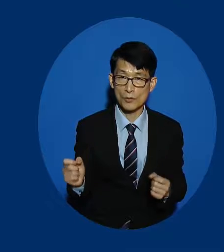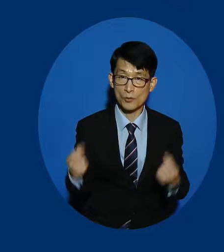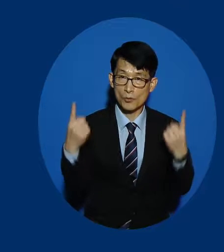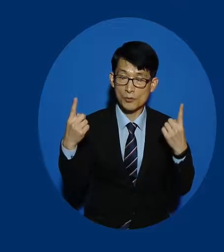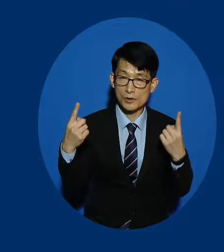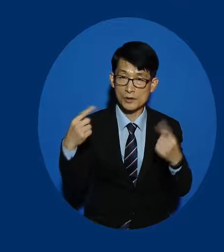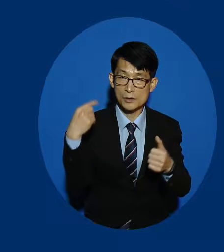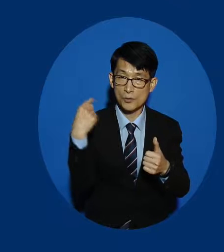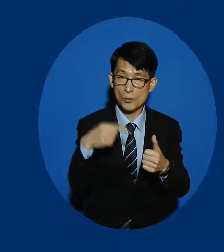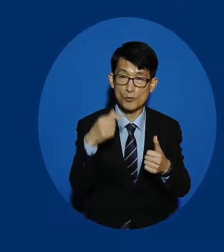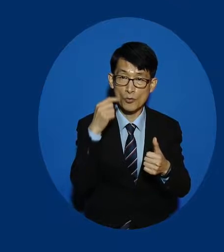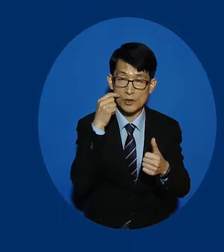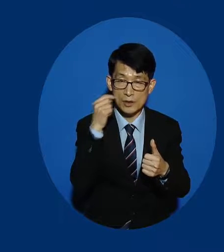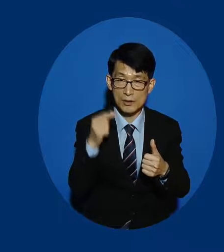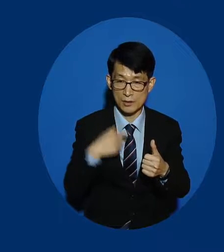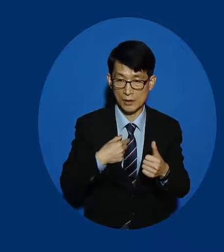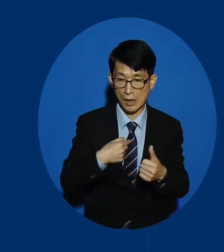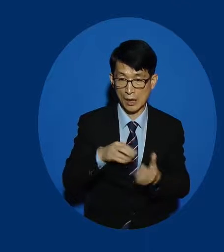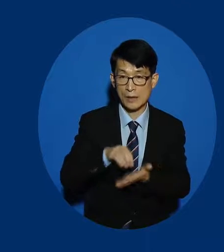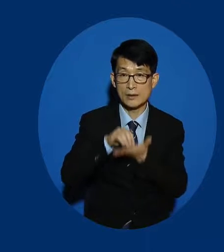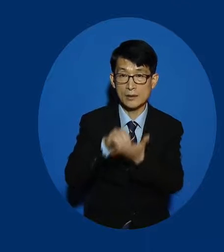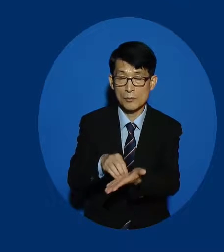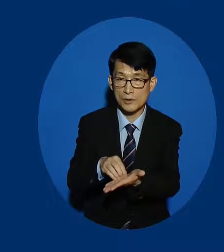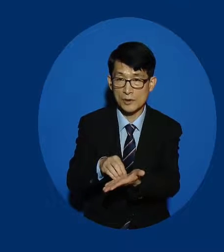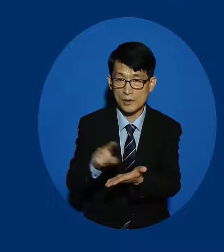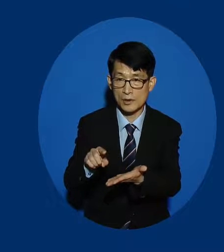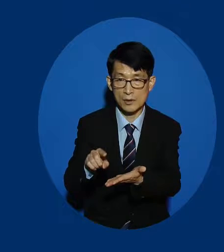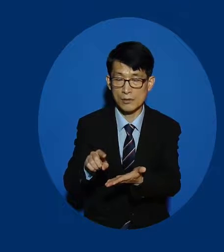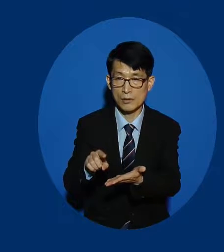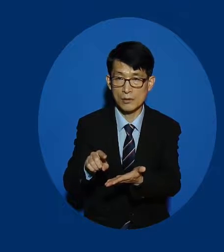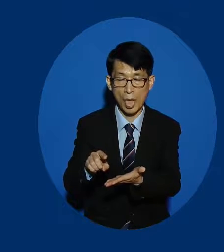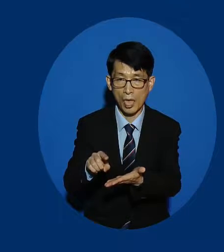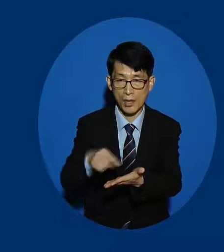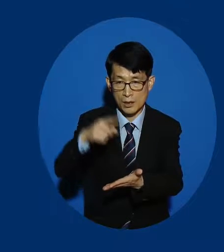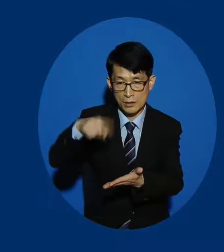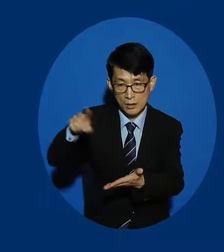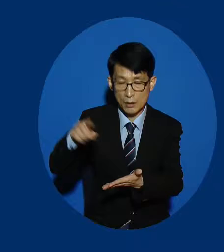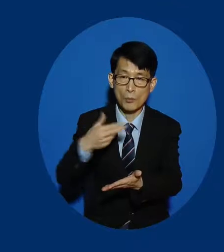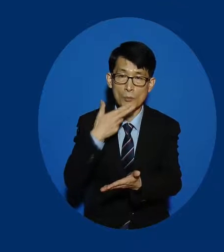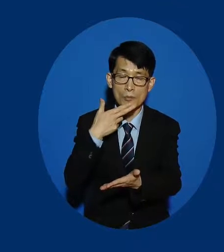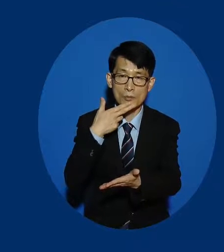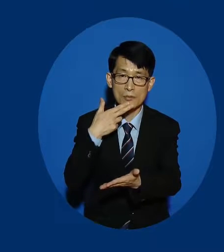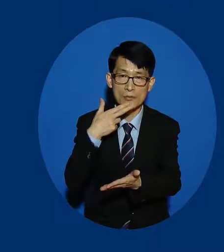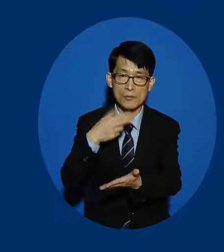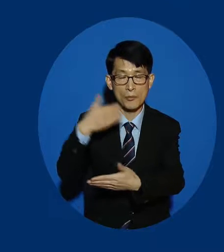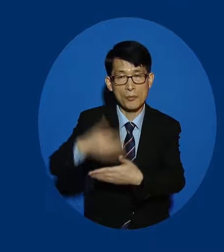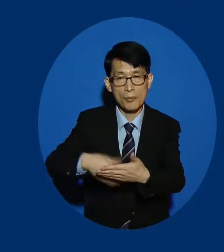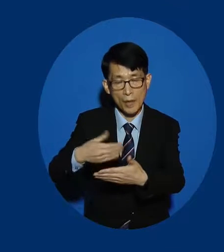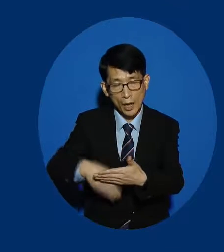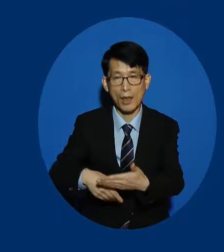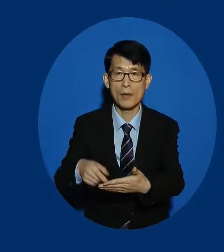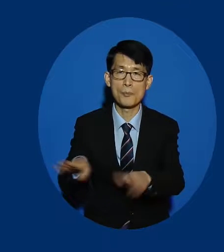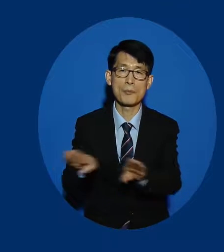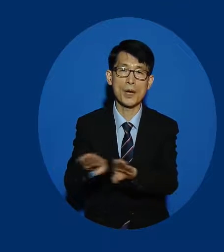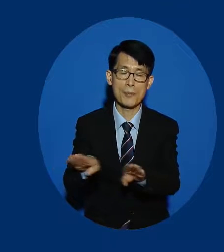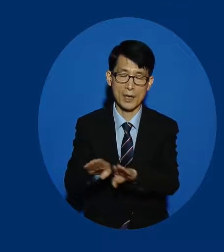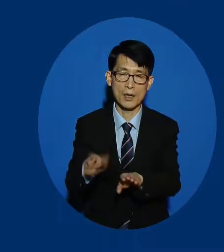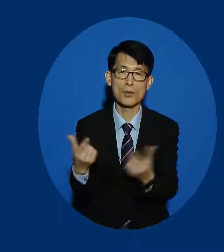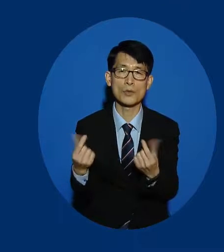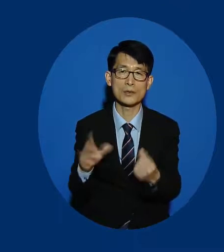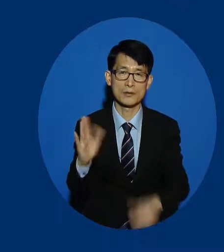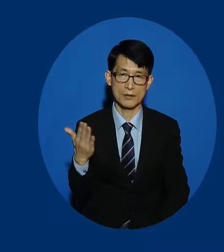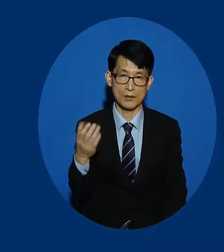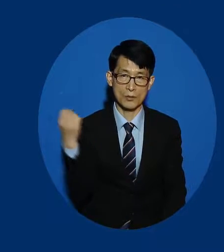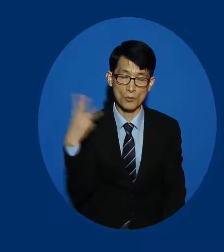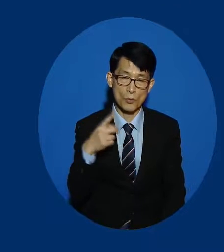출석 체크를 잘 못한다든가 자기 생각 의견을 개진하기도 어렵고 그다음에 이